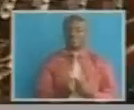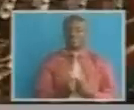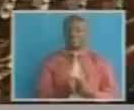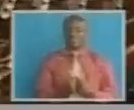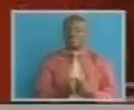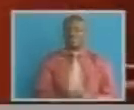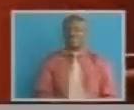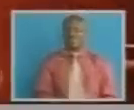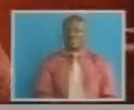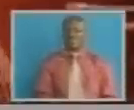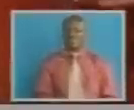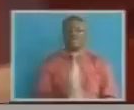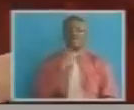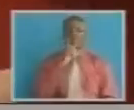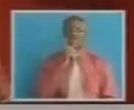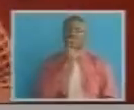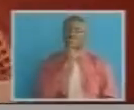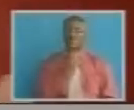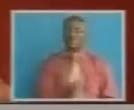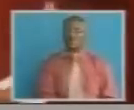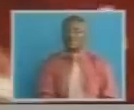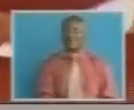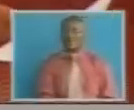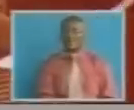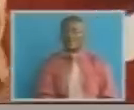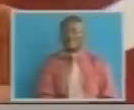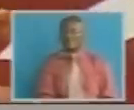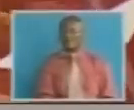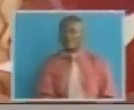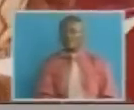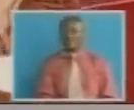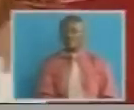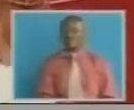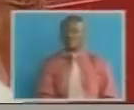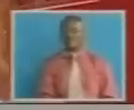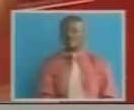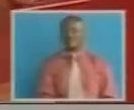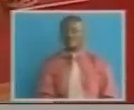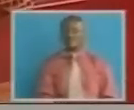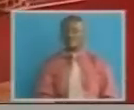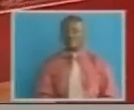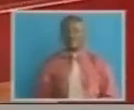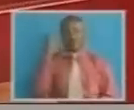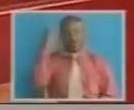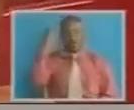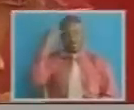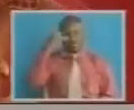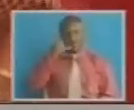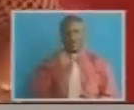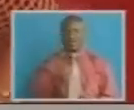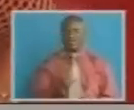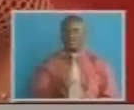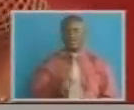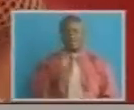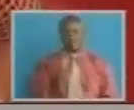mwagama majibu kwa maswali ya mchungaji kwa Pamoja mheshimiwa naibu Spika